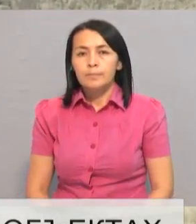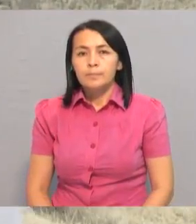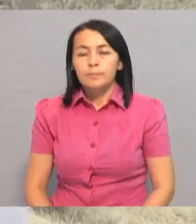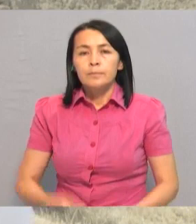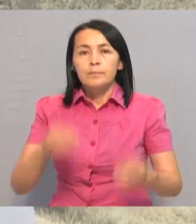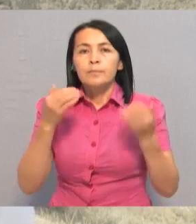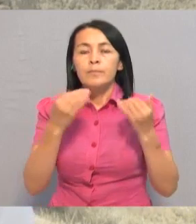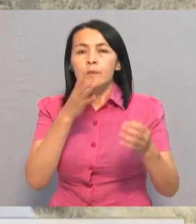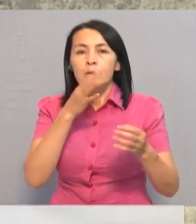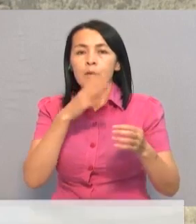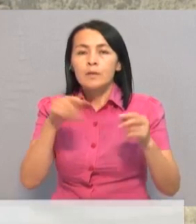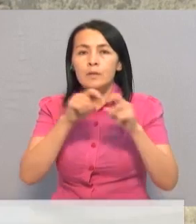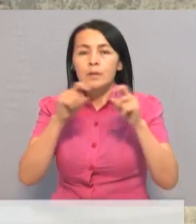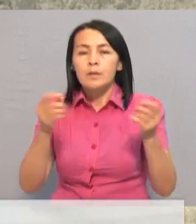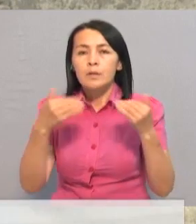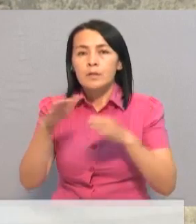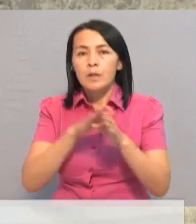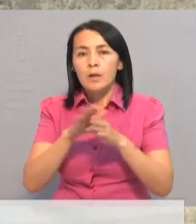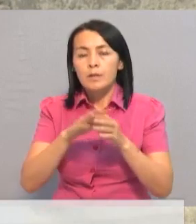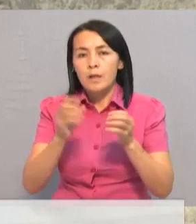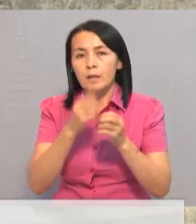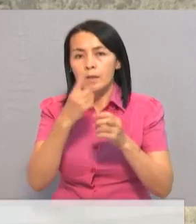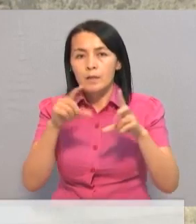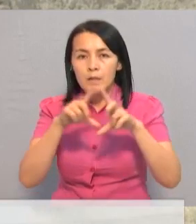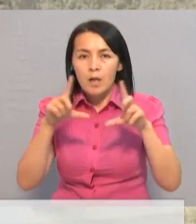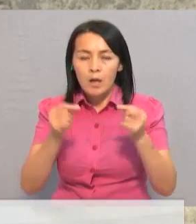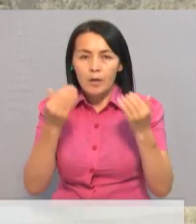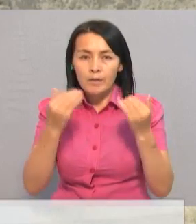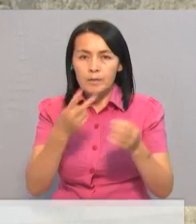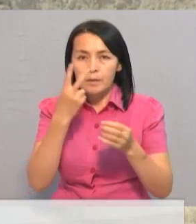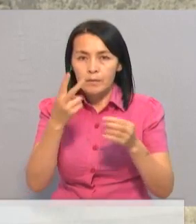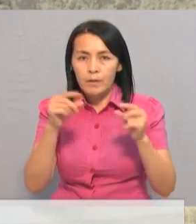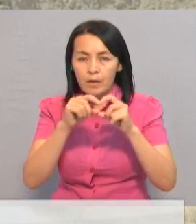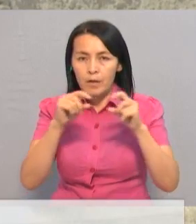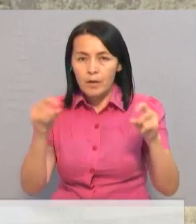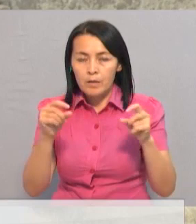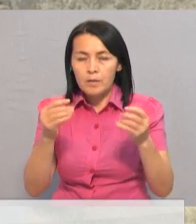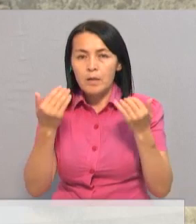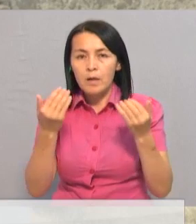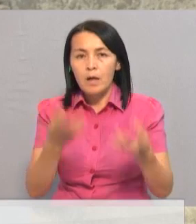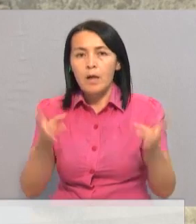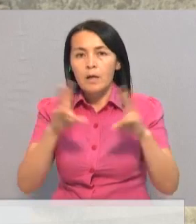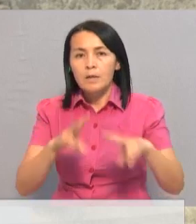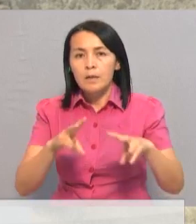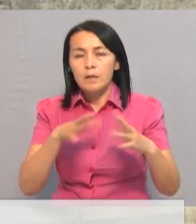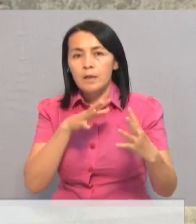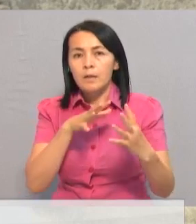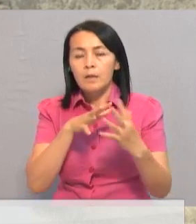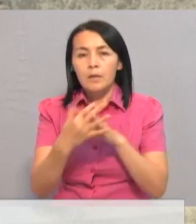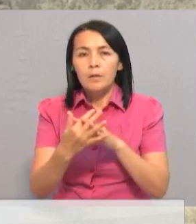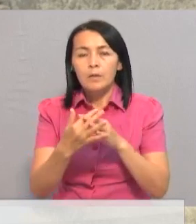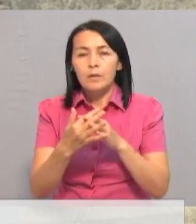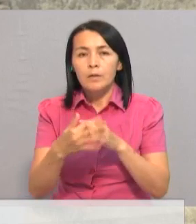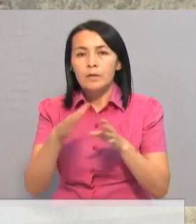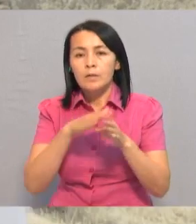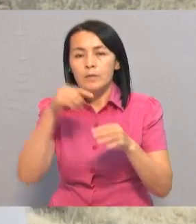В настоящее время канализационная система ведется на 12 объектах. Из них 2 канализационных коллектора. В 8 населенных пунктах